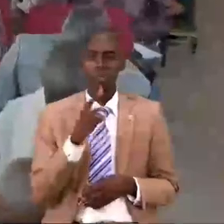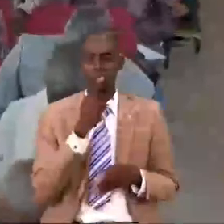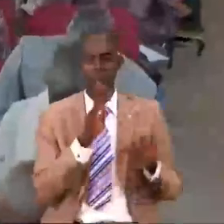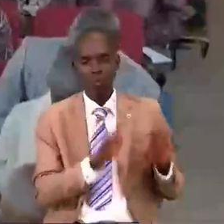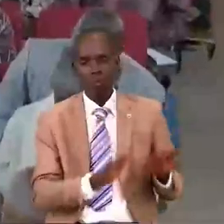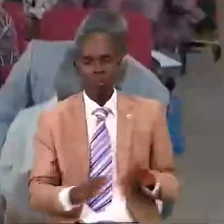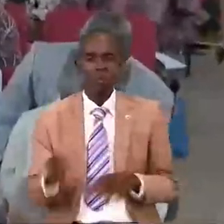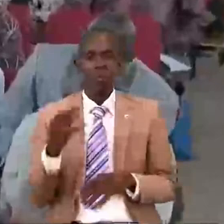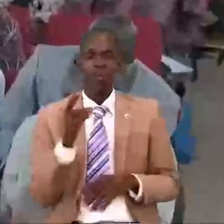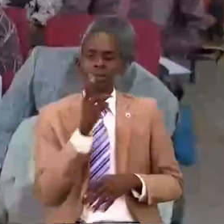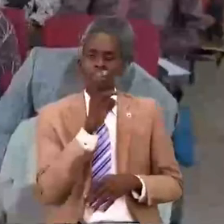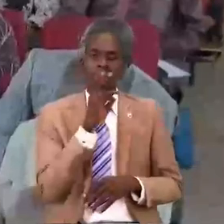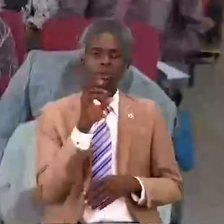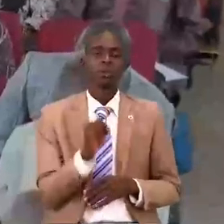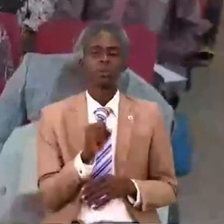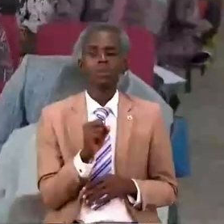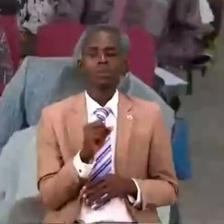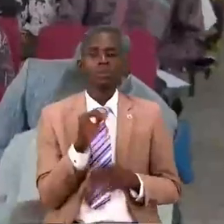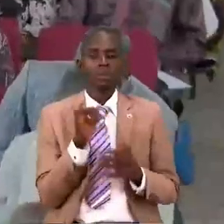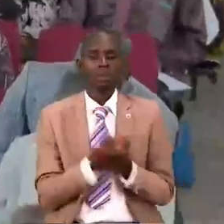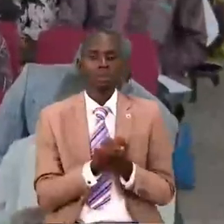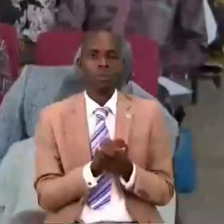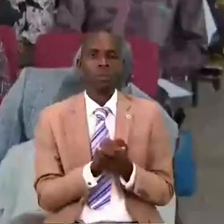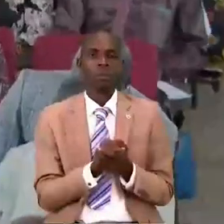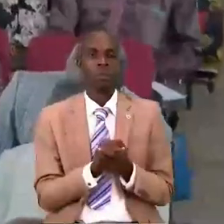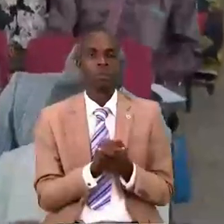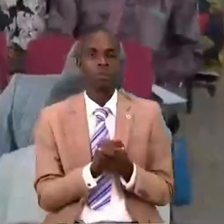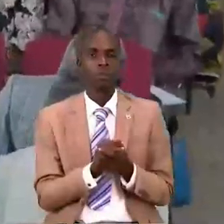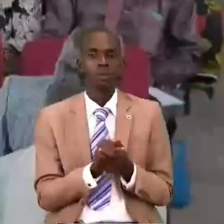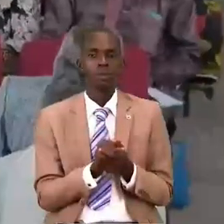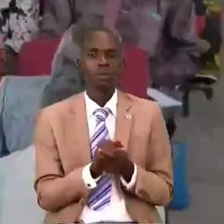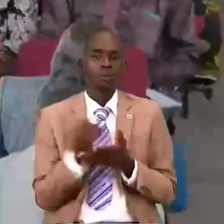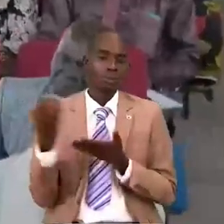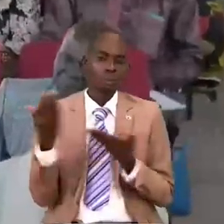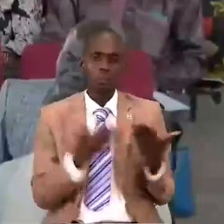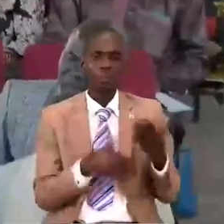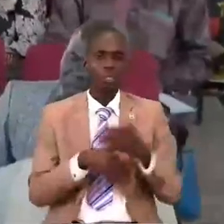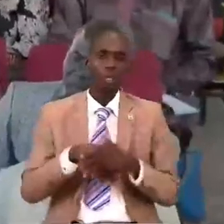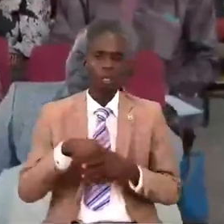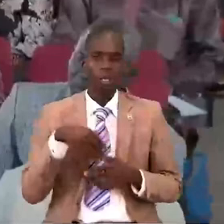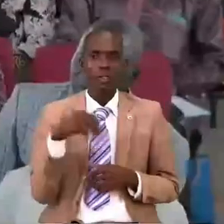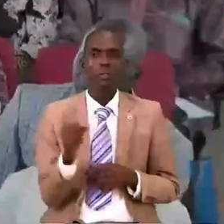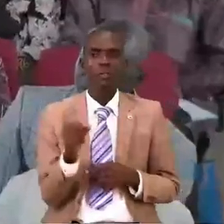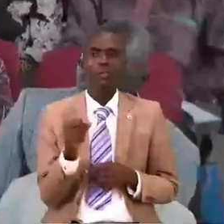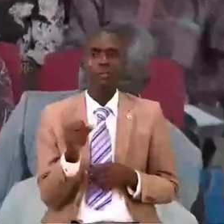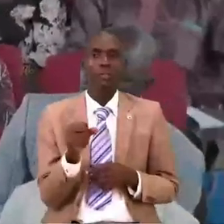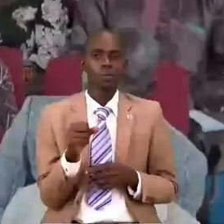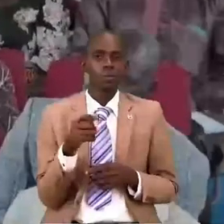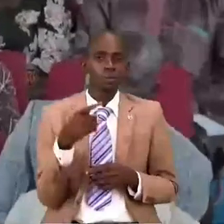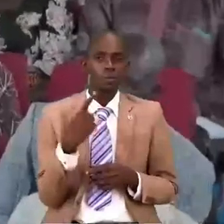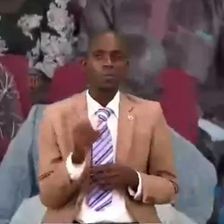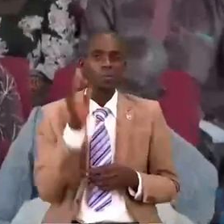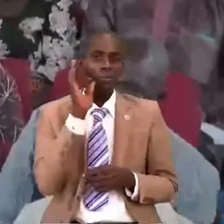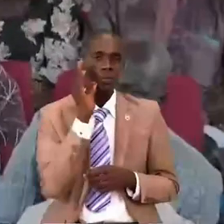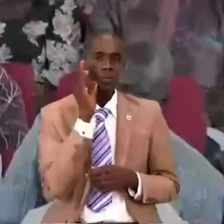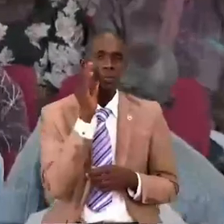qui donne son fruit en sa saison et dont le feuillage ne se flétrit